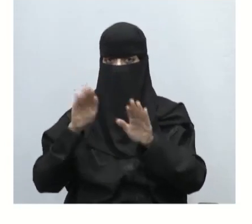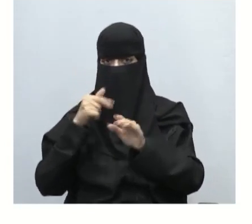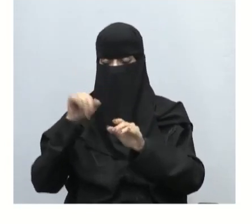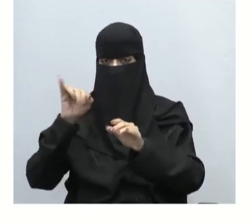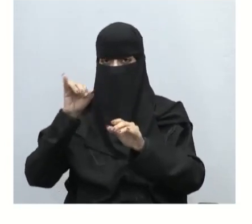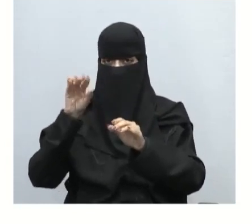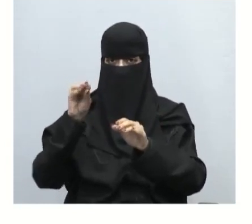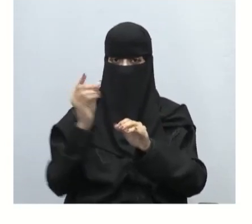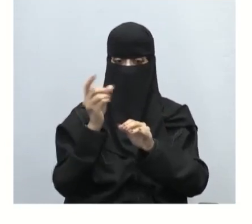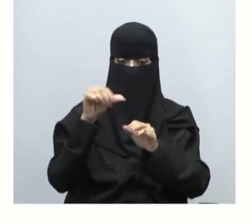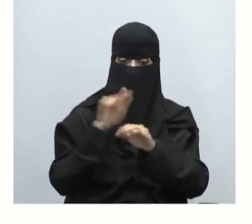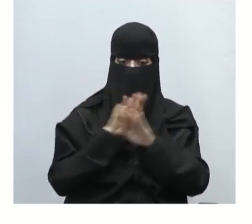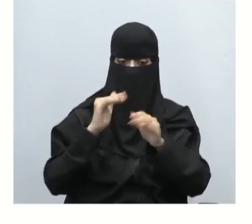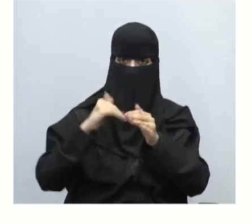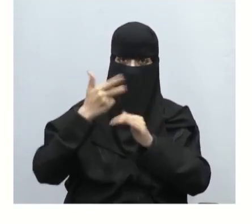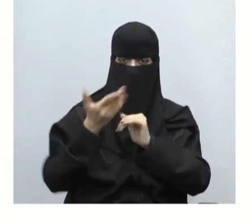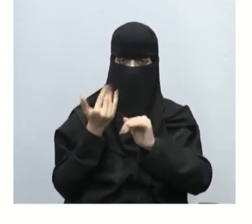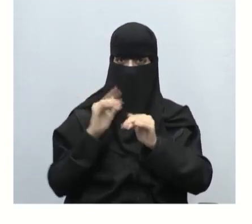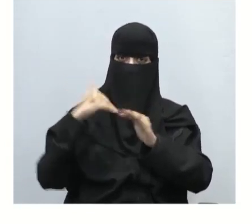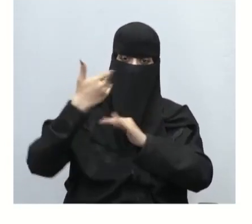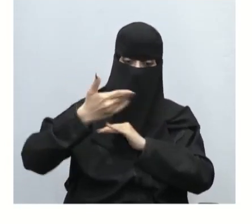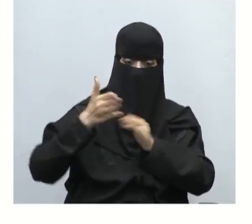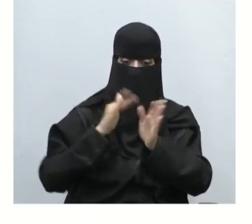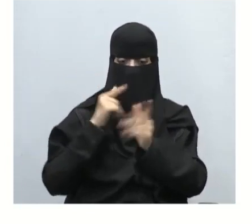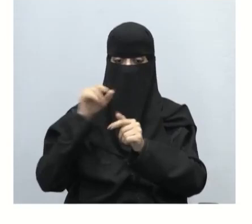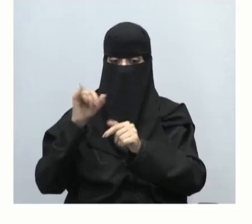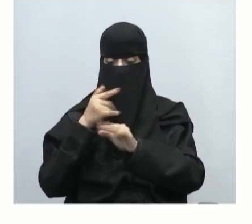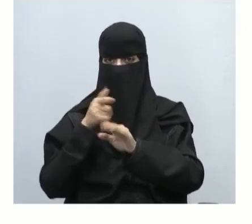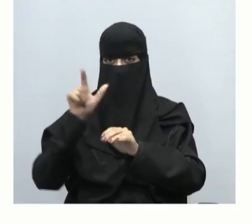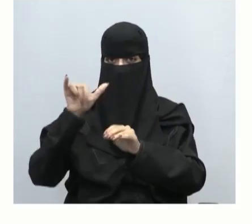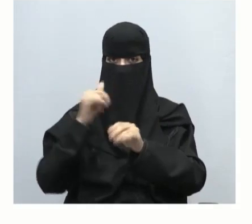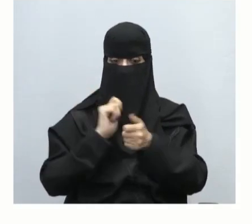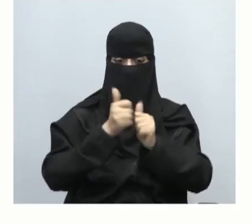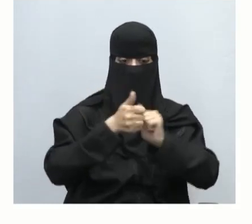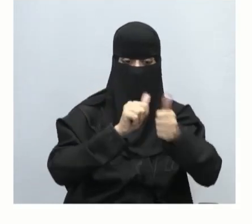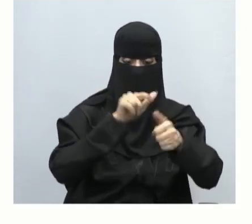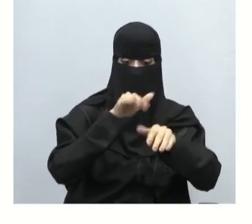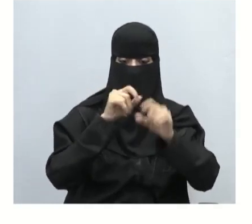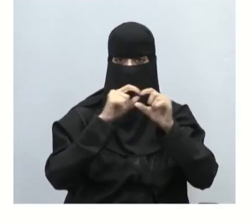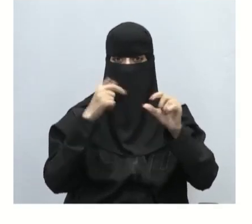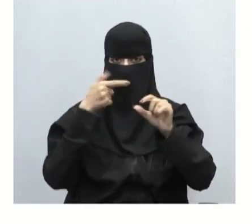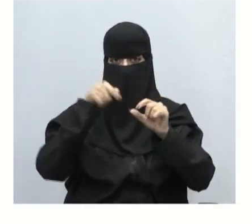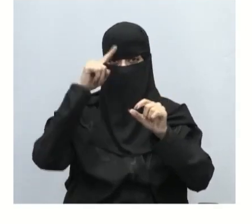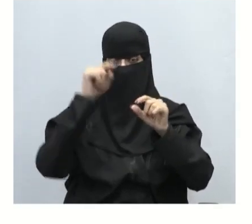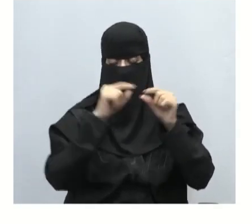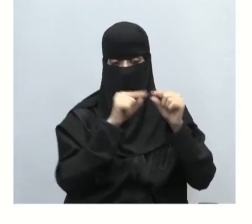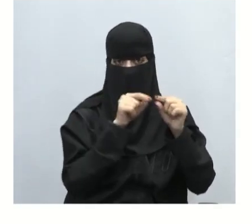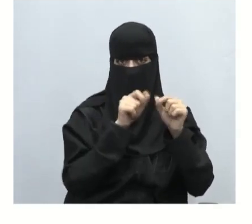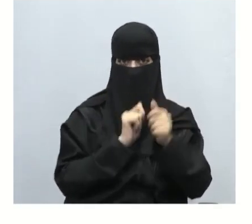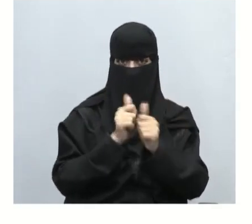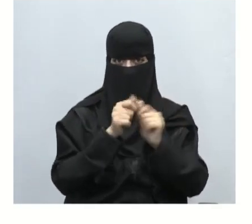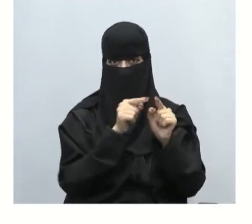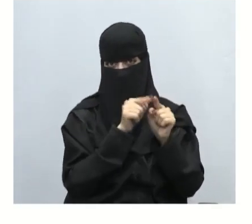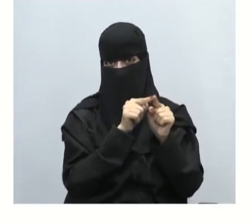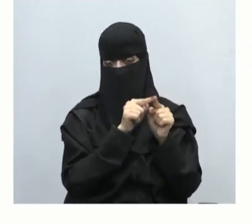ليث السباق قبل اسامه ام بعده لنفترض ان السباق يسير بهذا الاتجاه